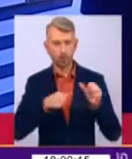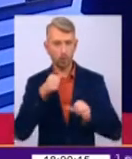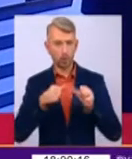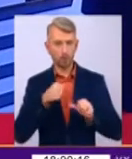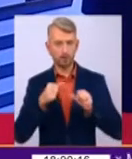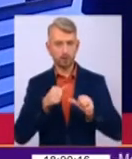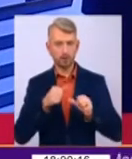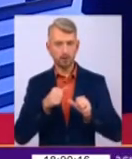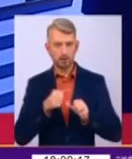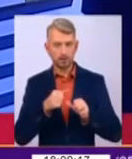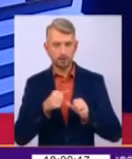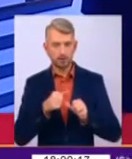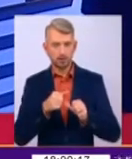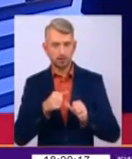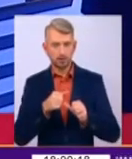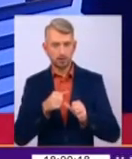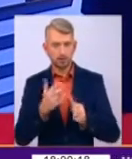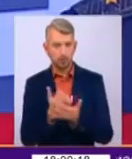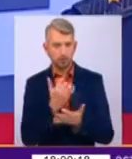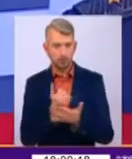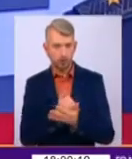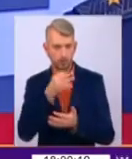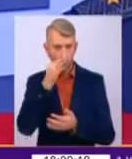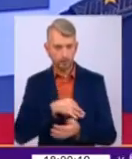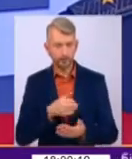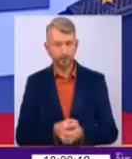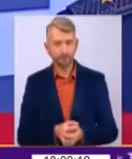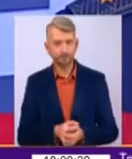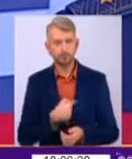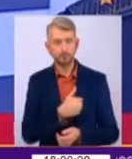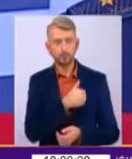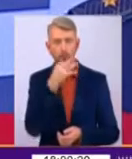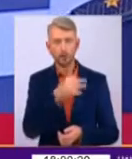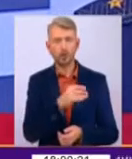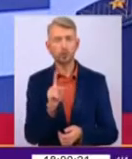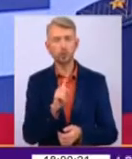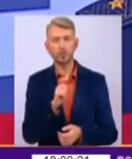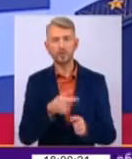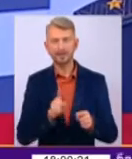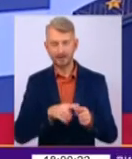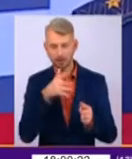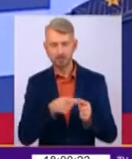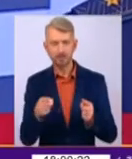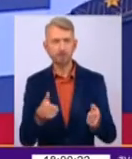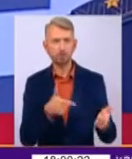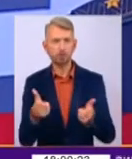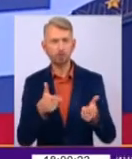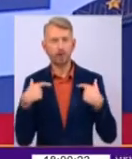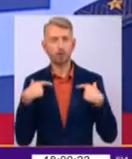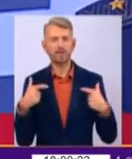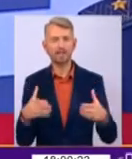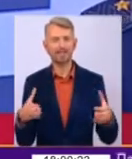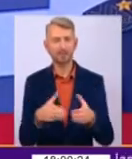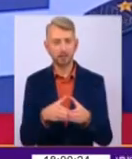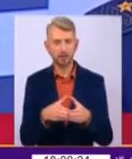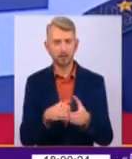воюється з Збройними силами цієї країни. Так я хочу сказати, що за цей час підготувалися офіцерський склад